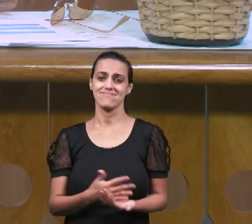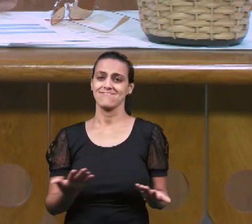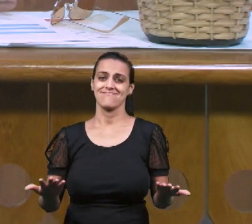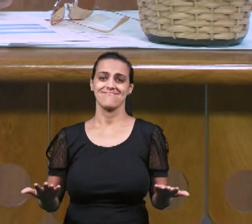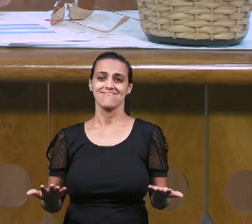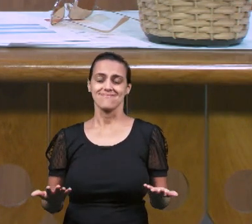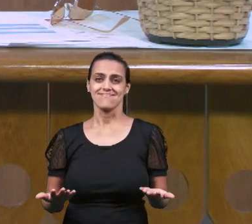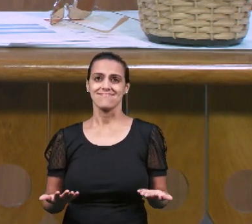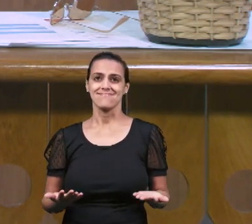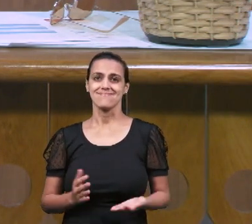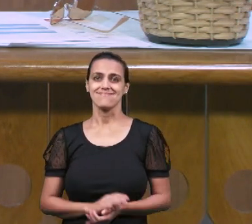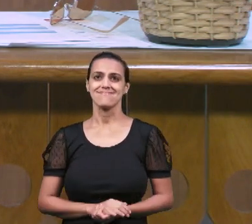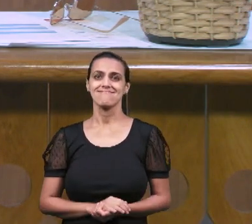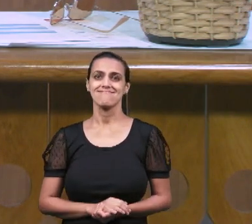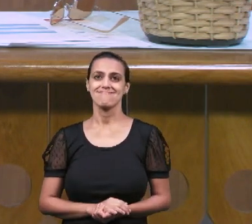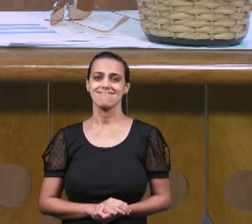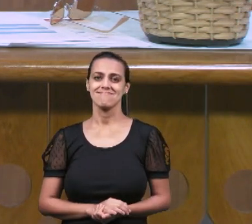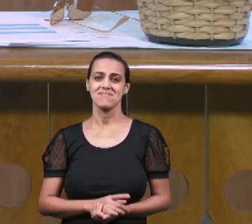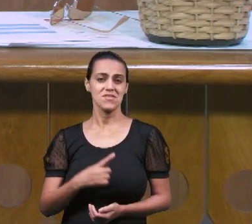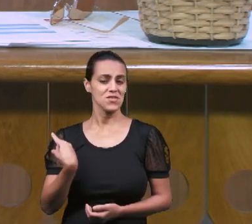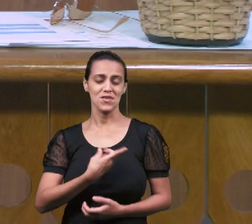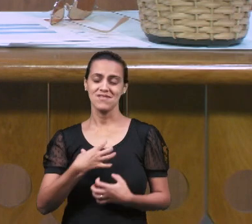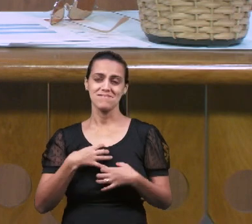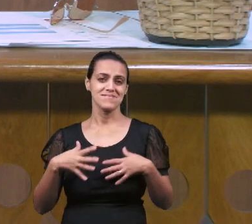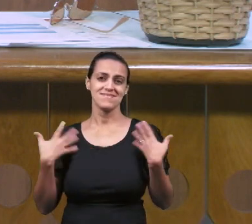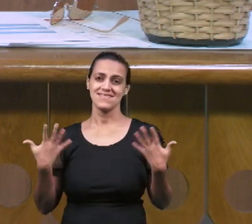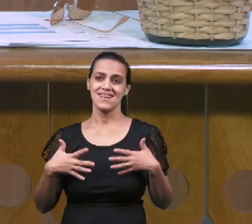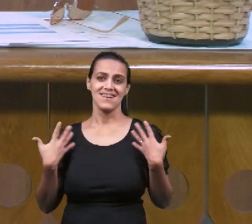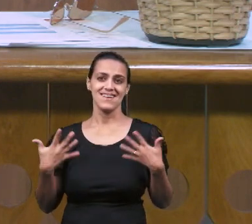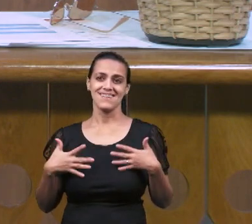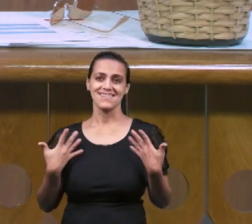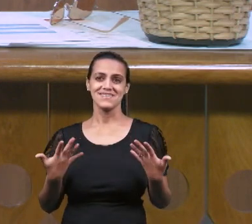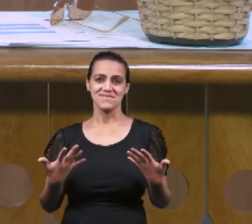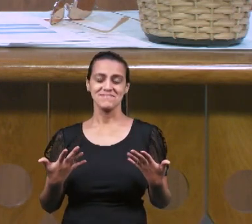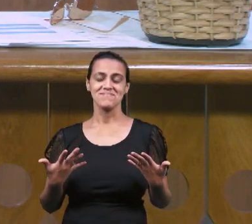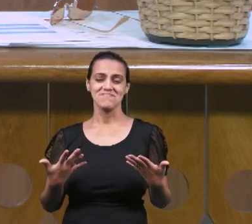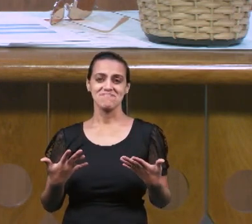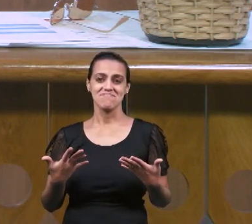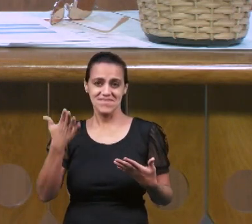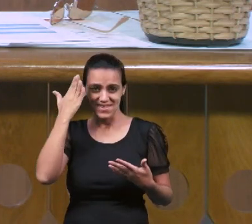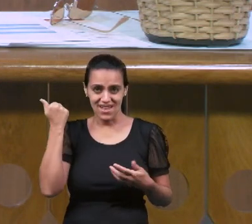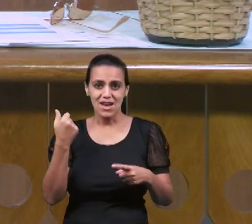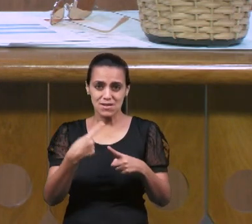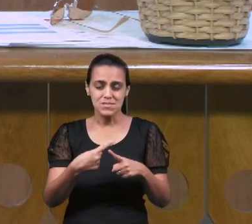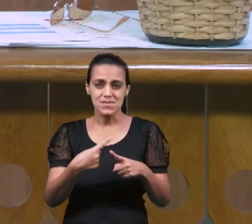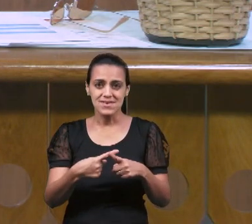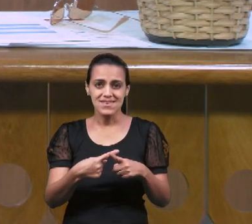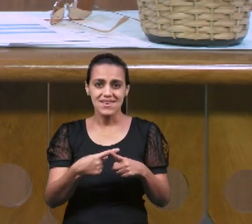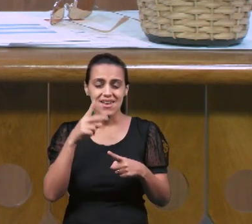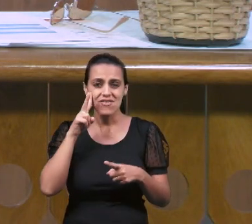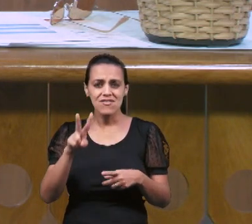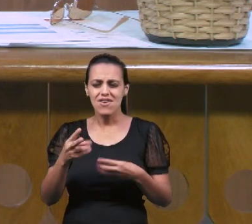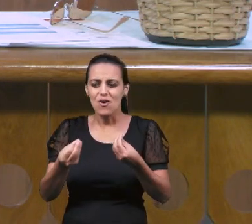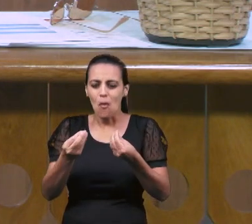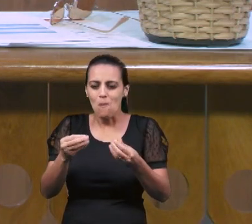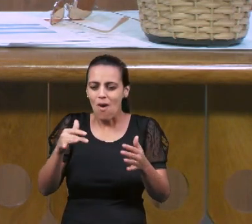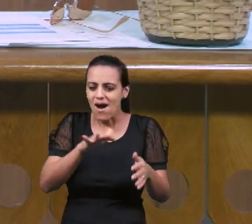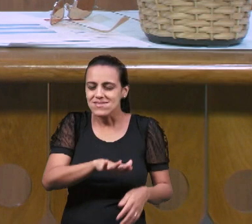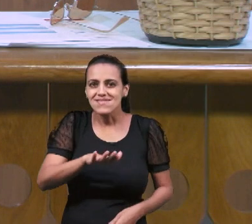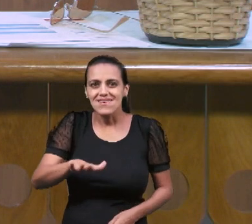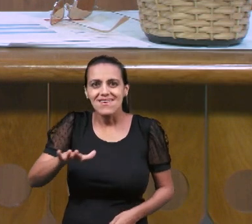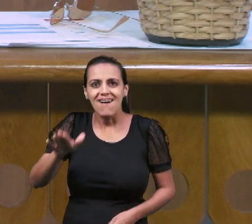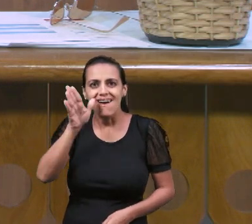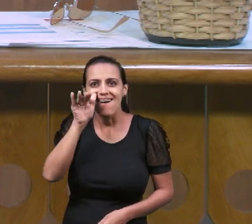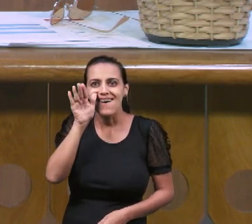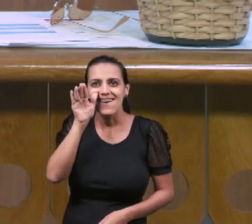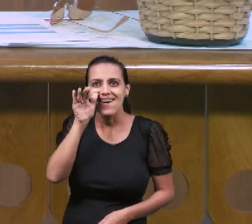Cela nous réjouit, vous savez pourquoi? Parce que nous sommes en train de voir que même les enfants s'intéressent et apportent même